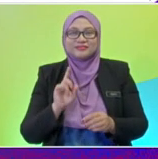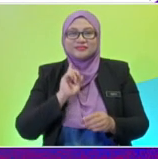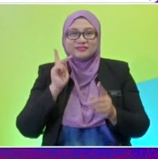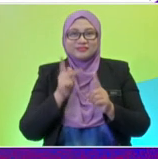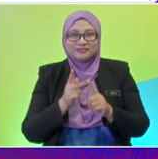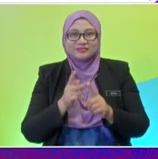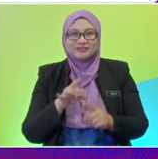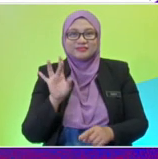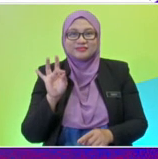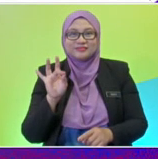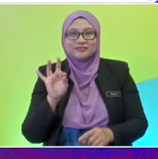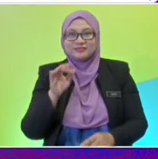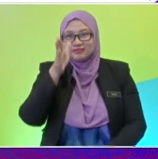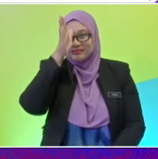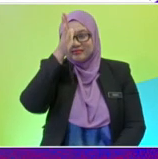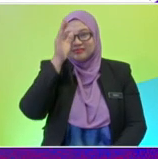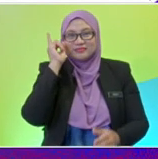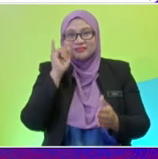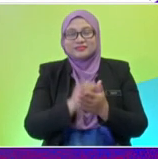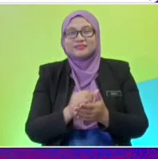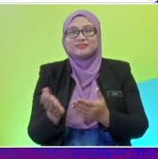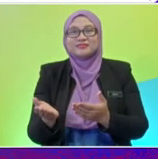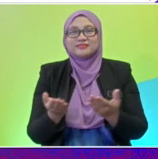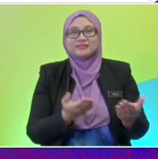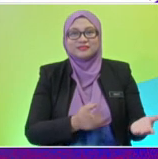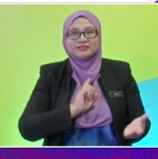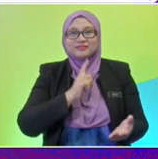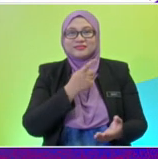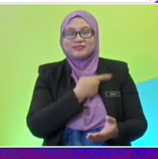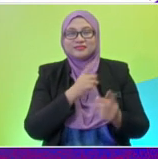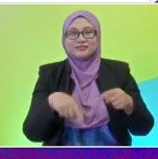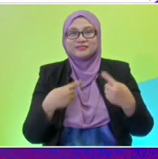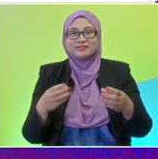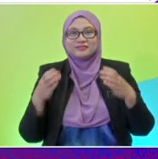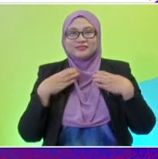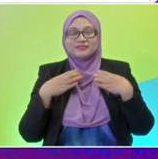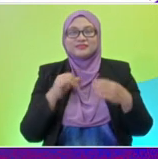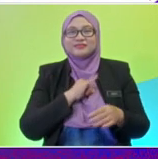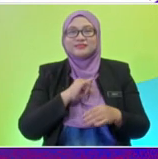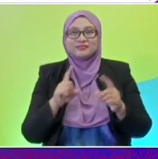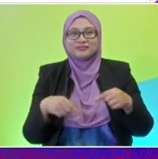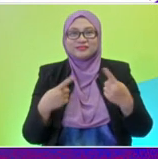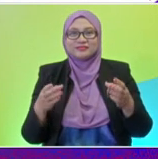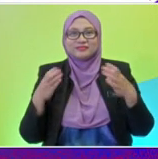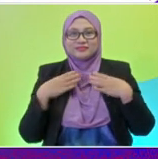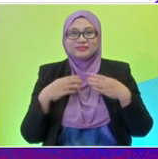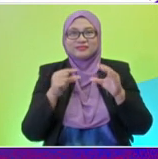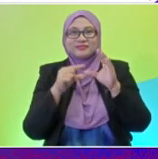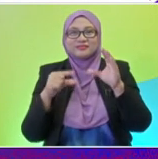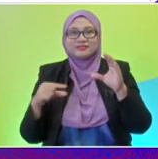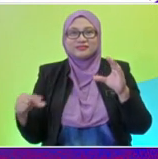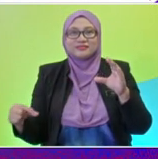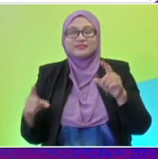ayah berjanji akan membawa kami sekeluarga bercuci Saya mau bercuti ke Genting Highlands tetapi